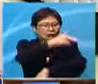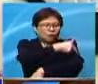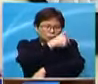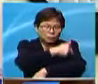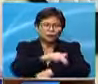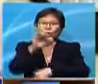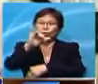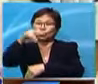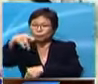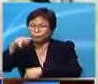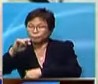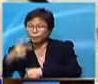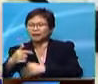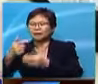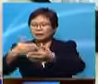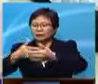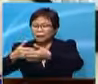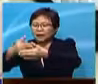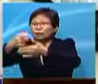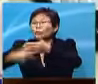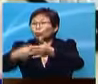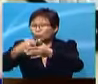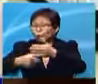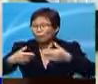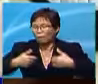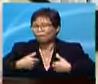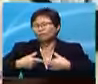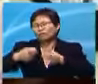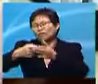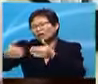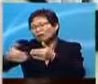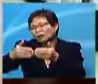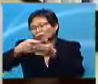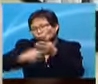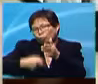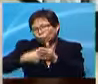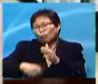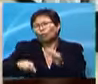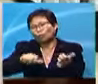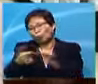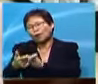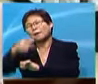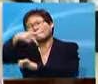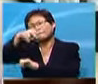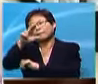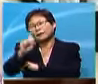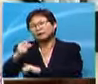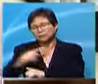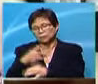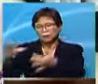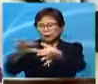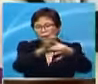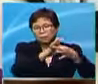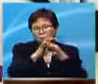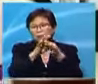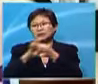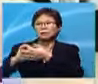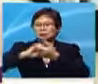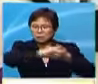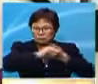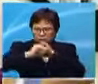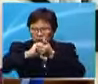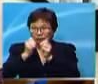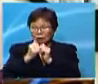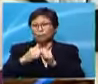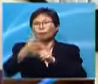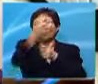peng tu dekat tol Yong peng ada tempat dia yang ditetapkan oleh pihak plus so kita bekerjasama dengan pihak Bomba